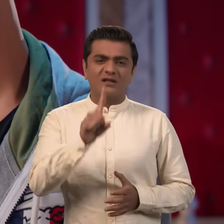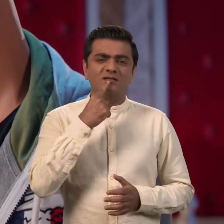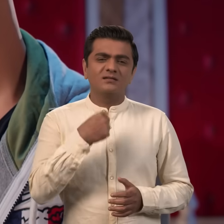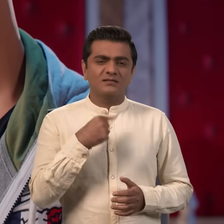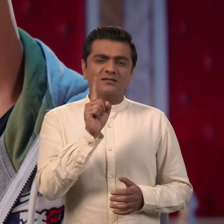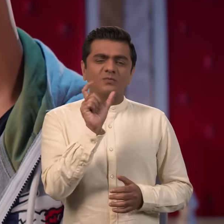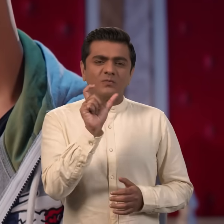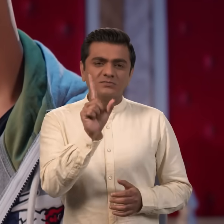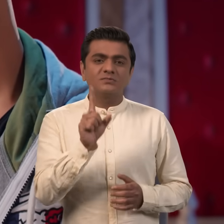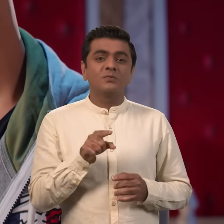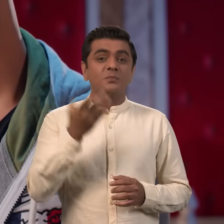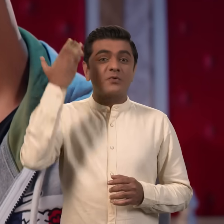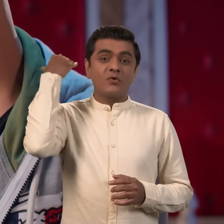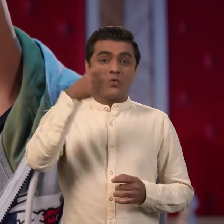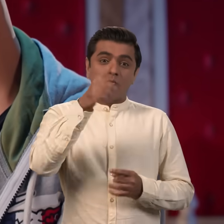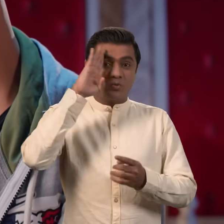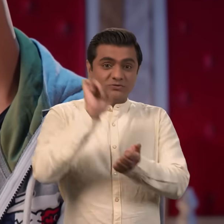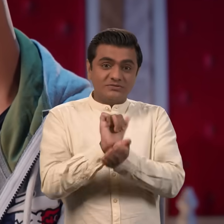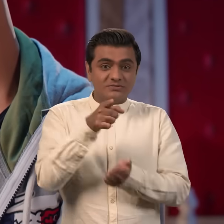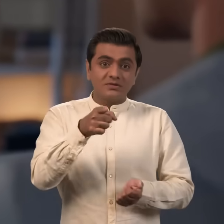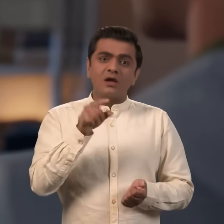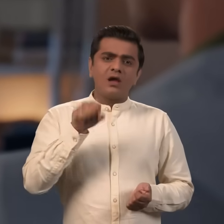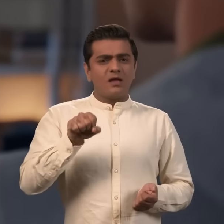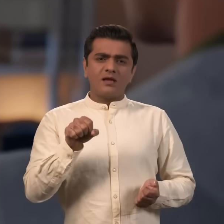मुझे एक बात बताओ दादू, आप भी तो पुलिस में ही